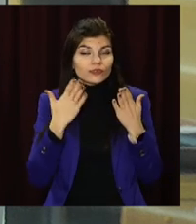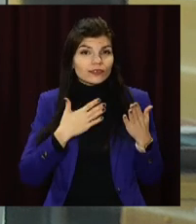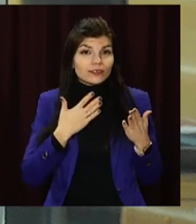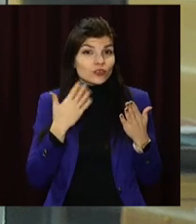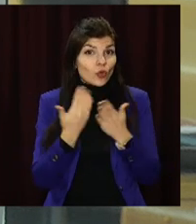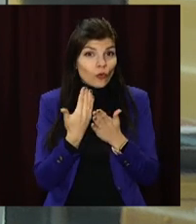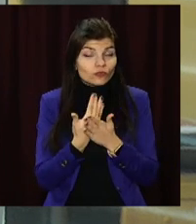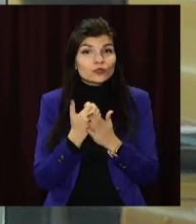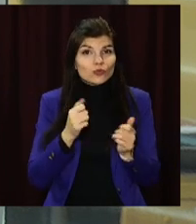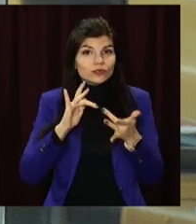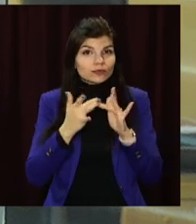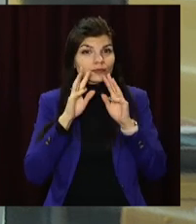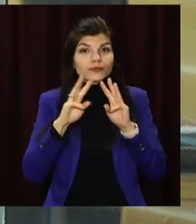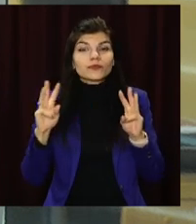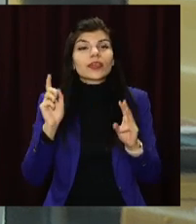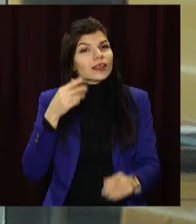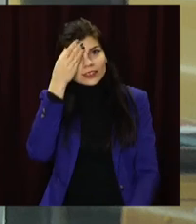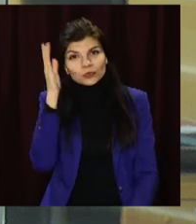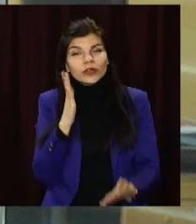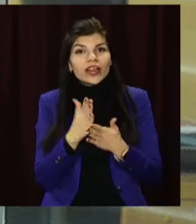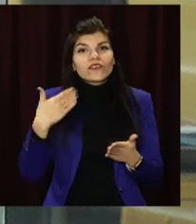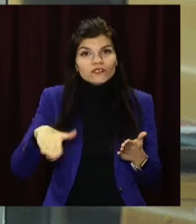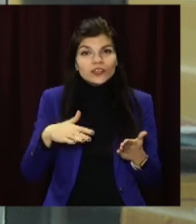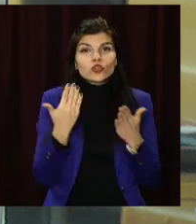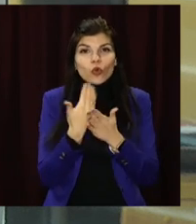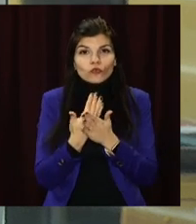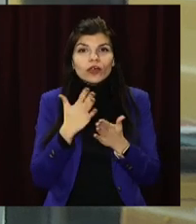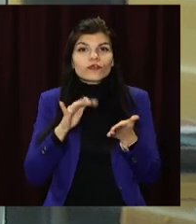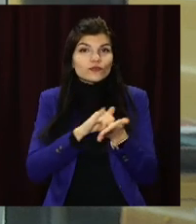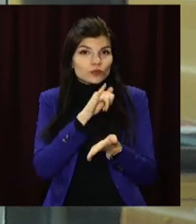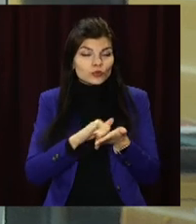сайті opentv.media. Та не забувайте про сюжети в соціальних